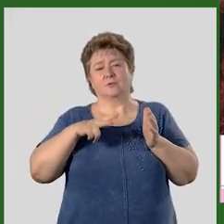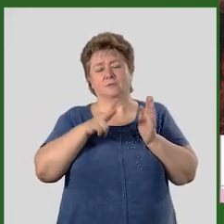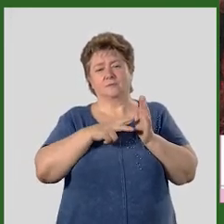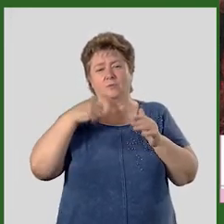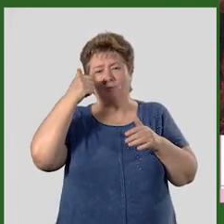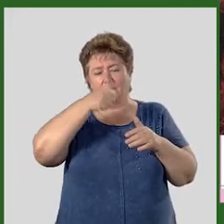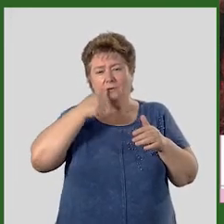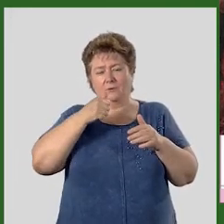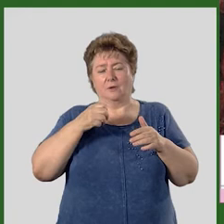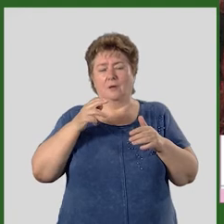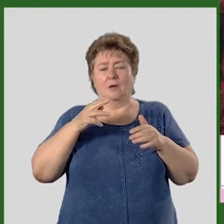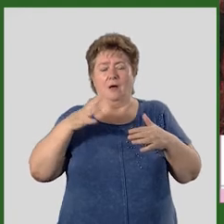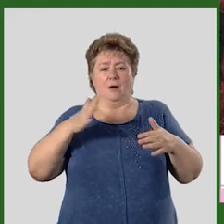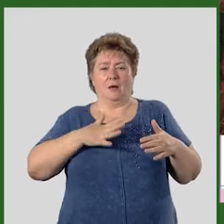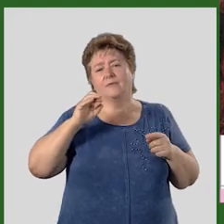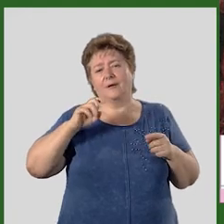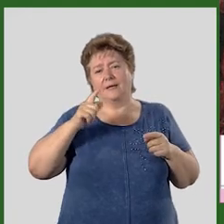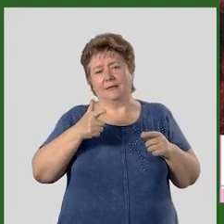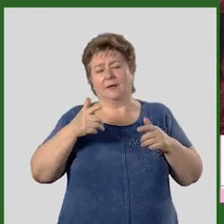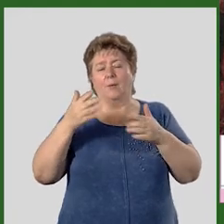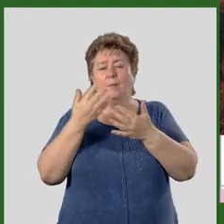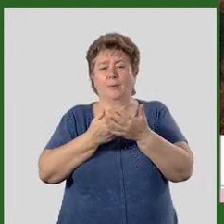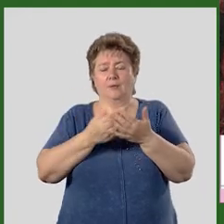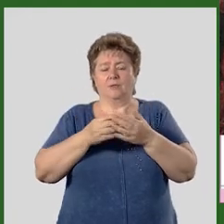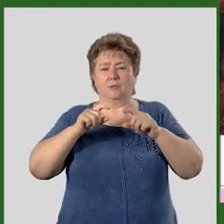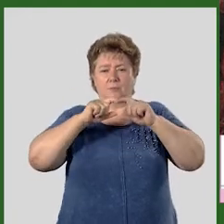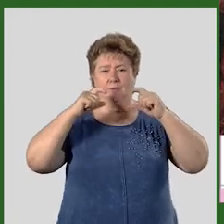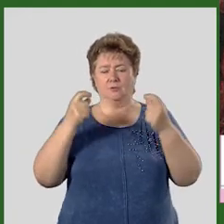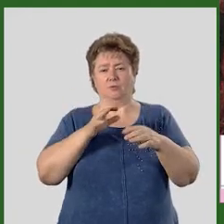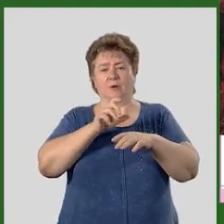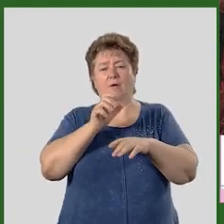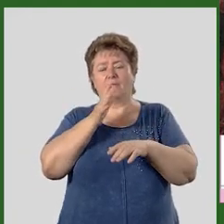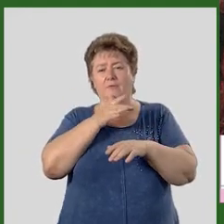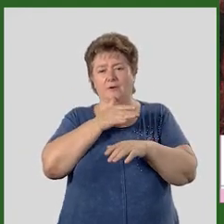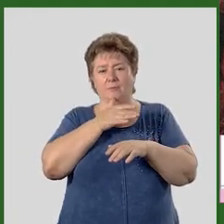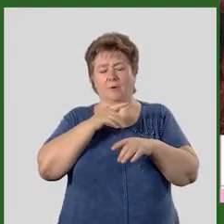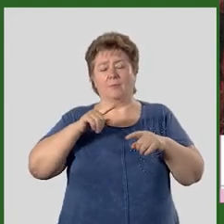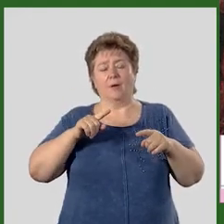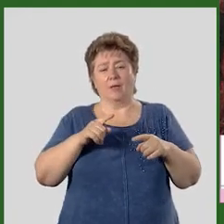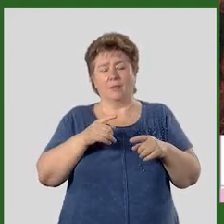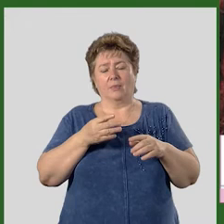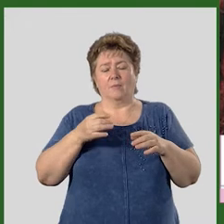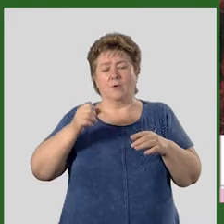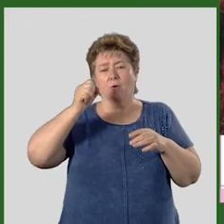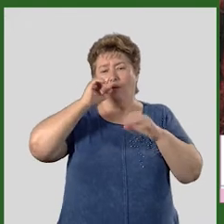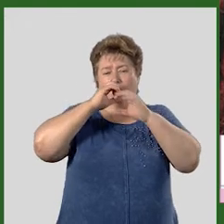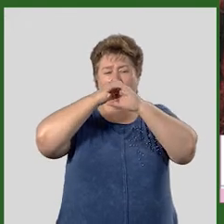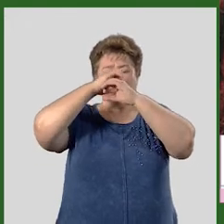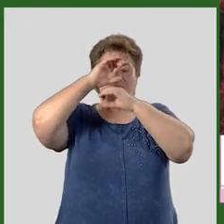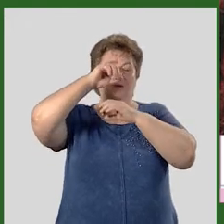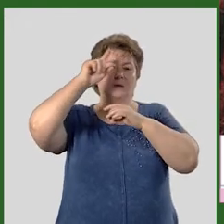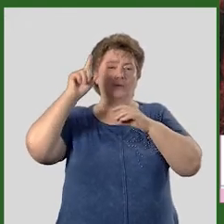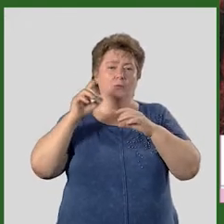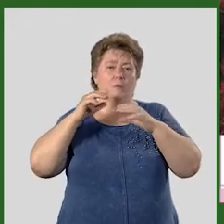1878 году канадский инженер предложил поясное время, поэтому астрономы